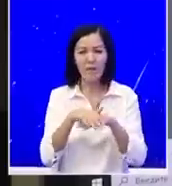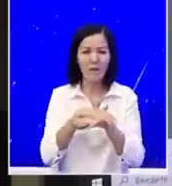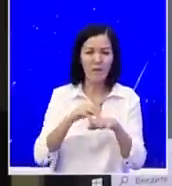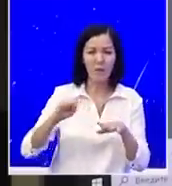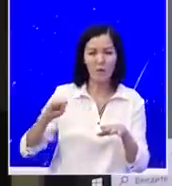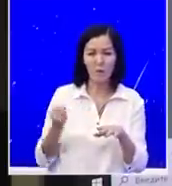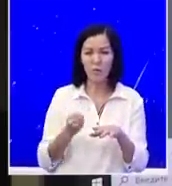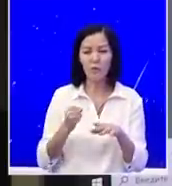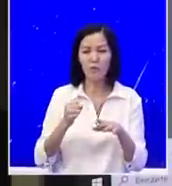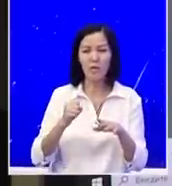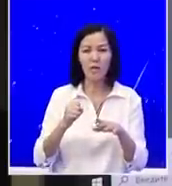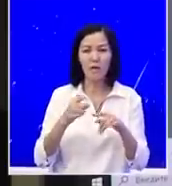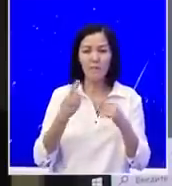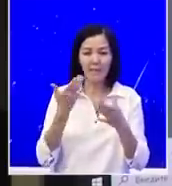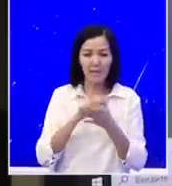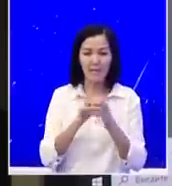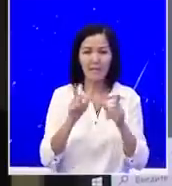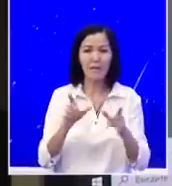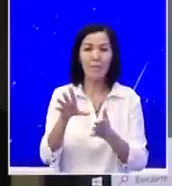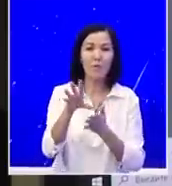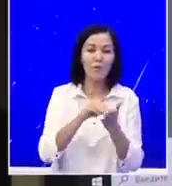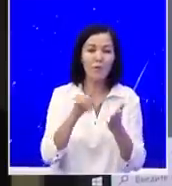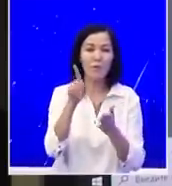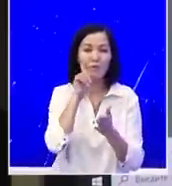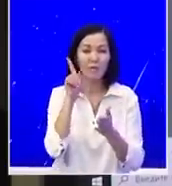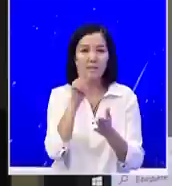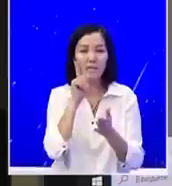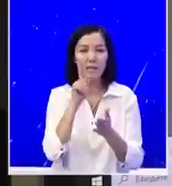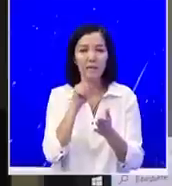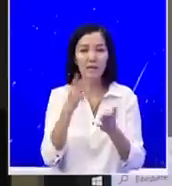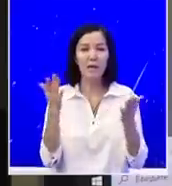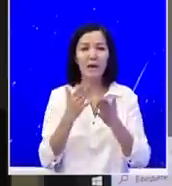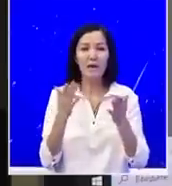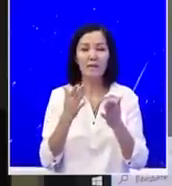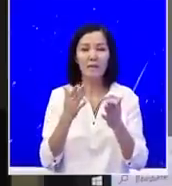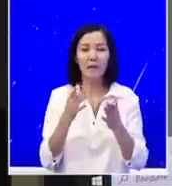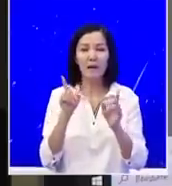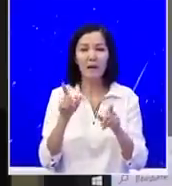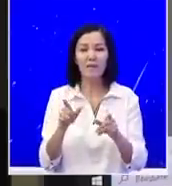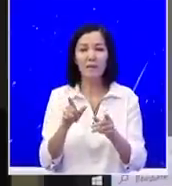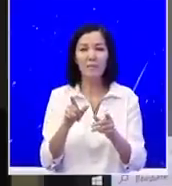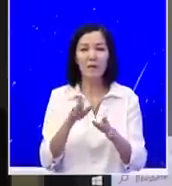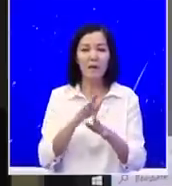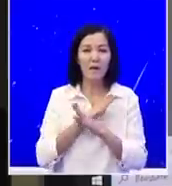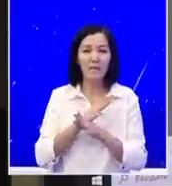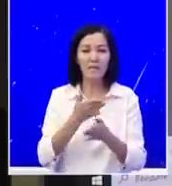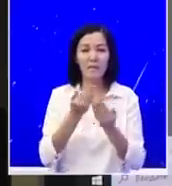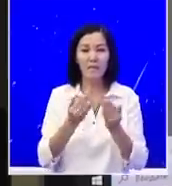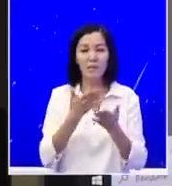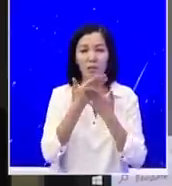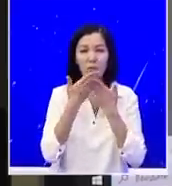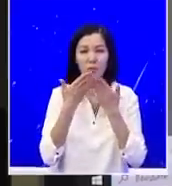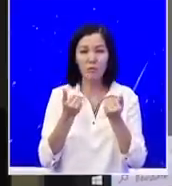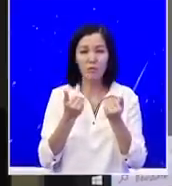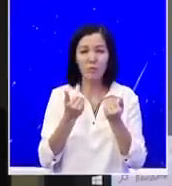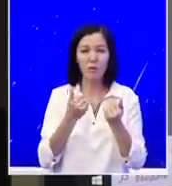жолдас, майдандас әріптестер, үлгі тұтып соңынан ерген жастар қандай тұлғадан айырылып қалған сөзбен жеткізе алмай, зарилеп